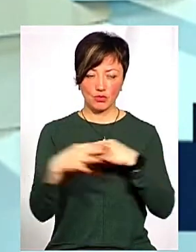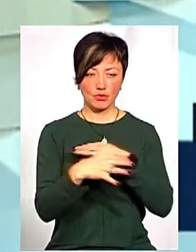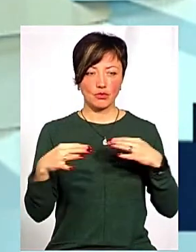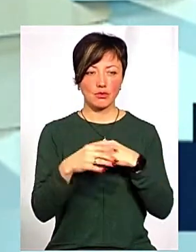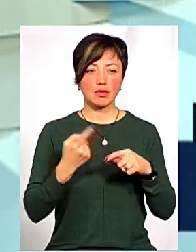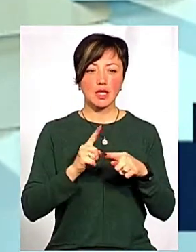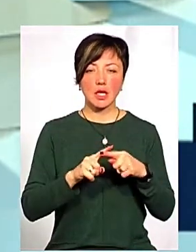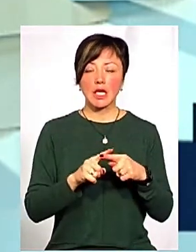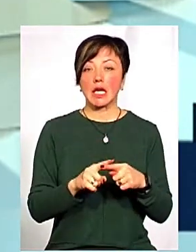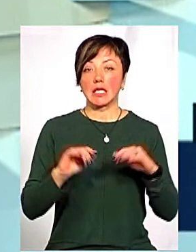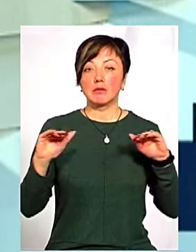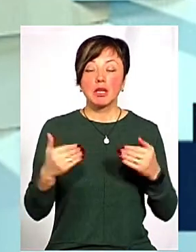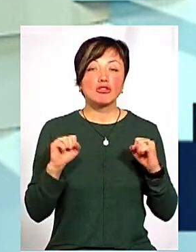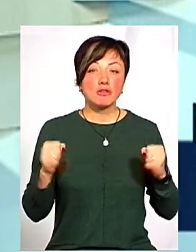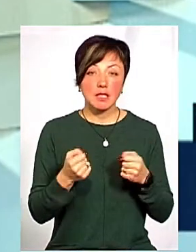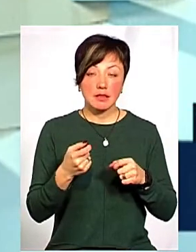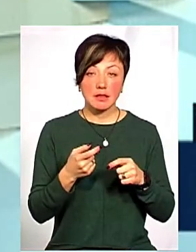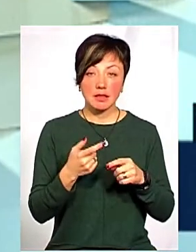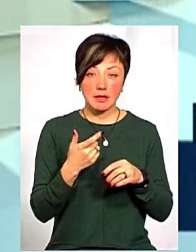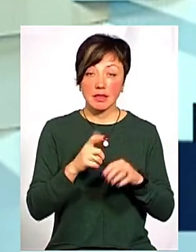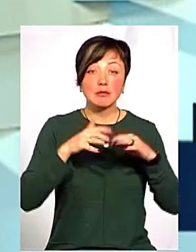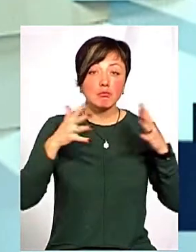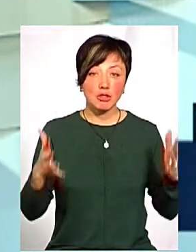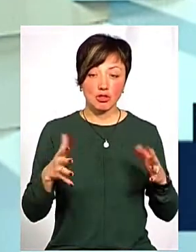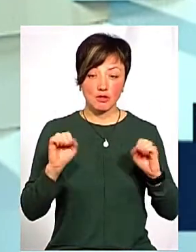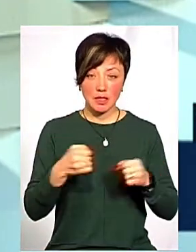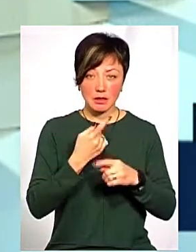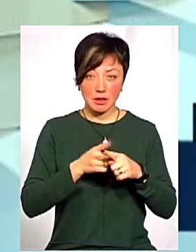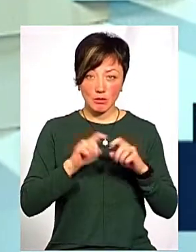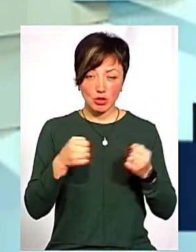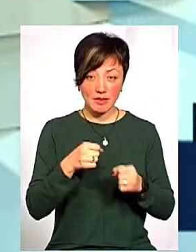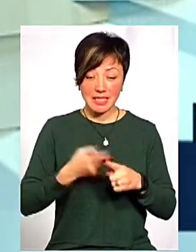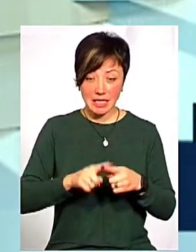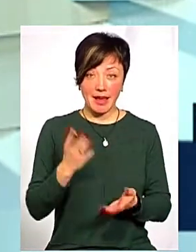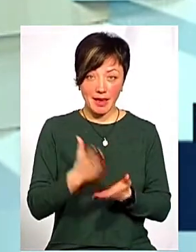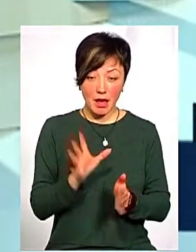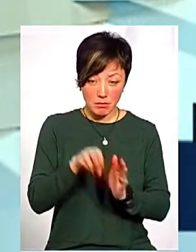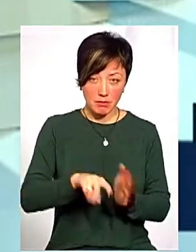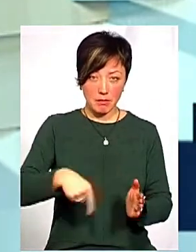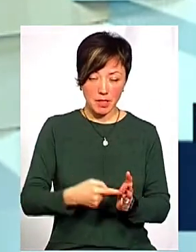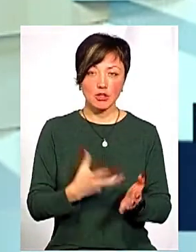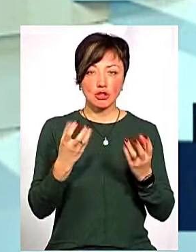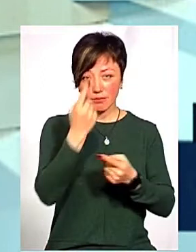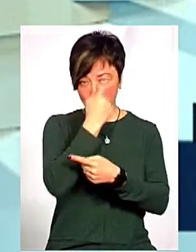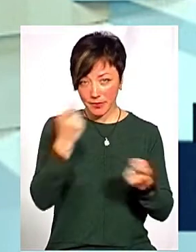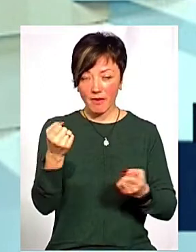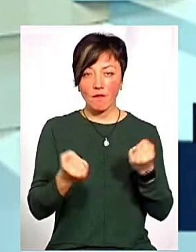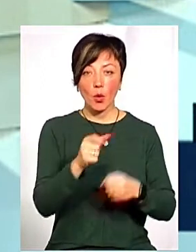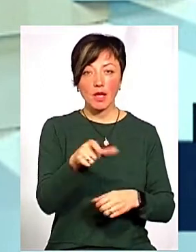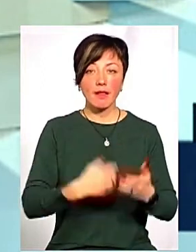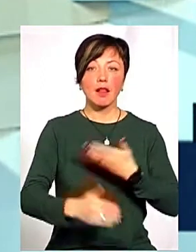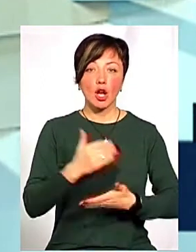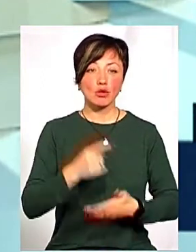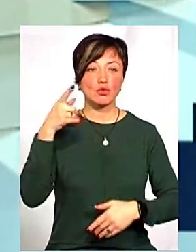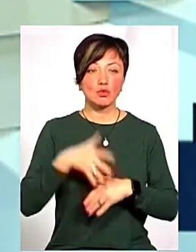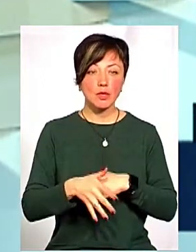тому швидкісний режим там збільшитись не зможе у зв'язку з тим, що це населений пункт. Це по-перше. Крім цього, хотілося б достукатися до водіїв і, ну, нарешті,